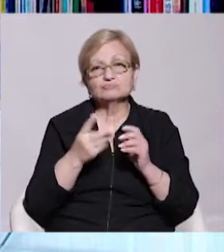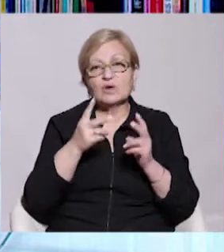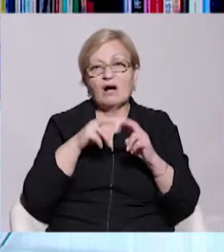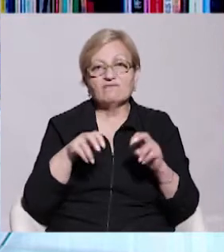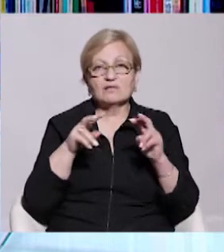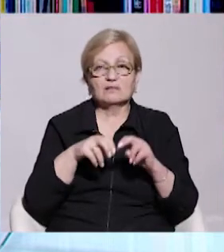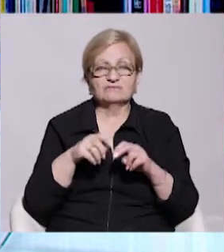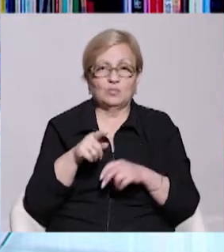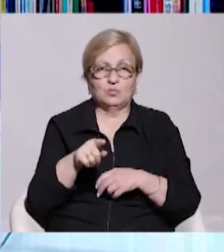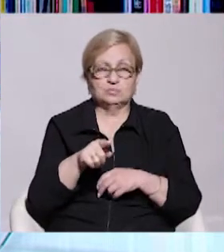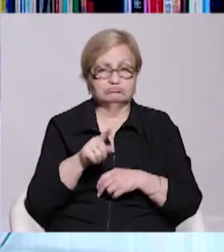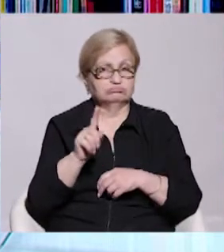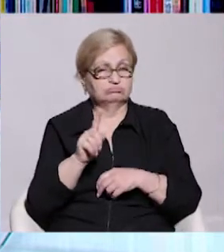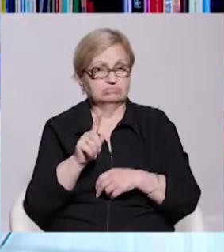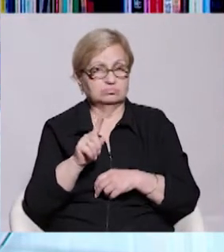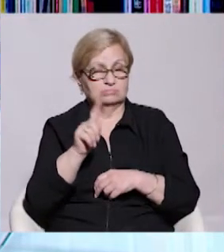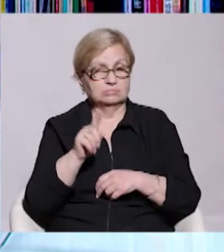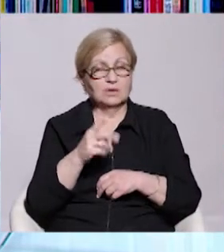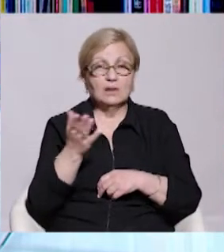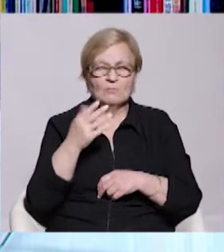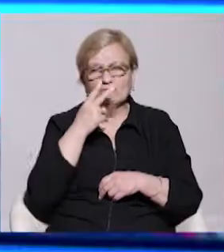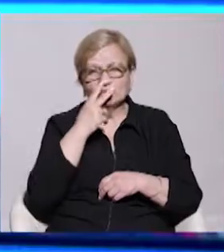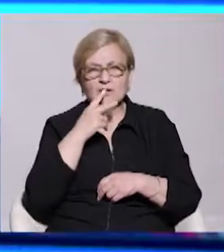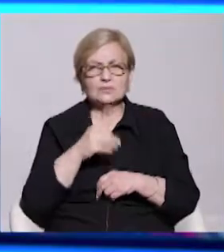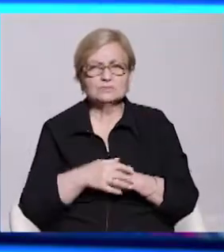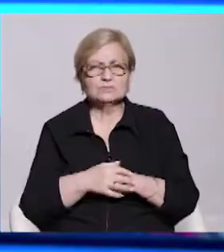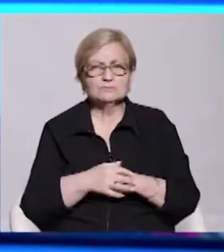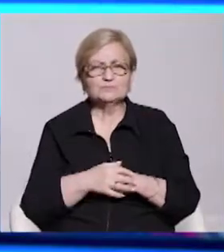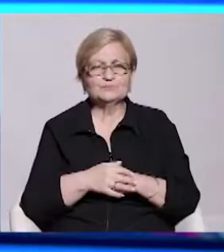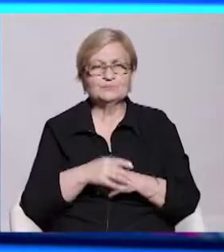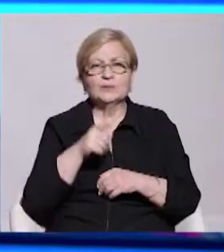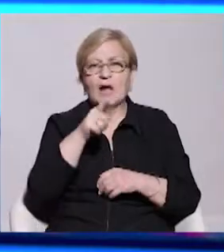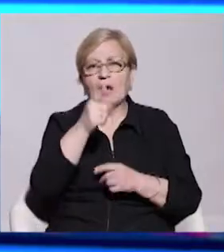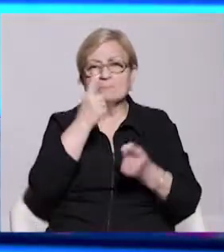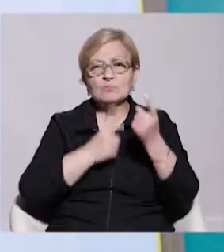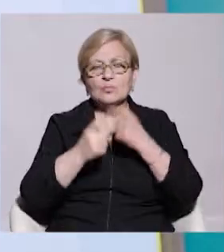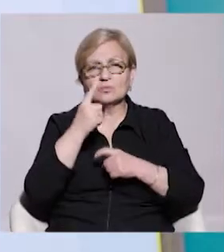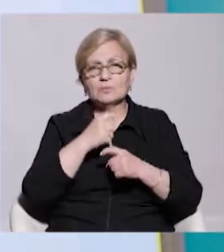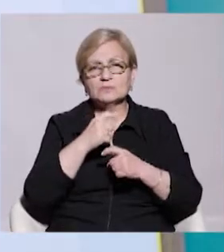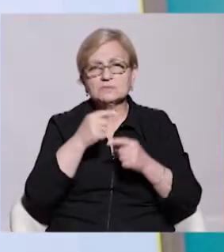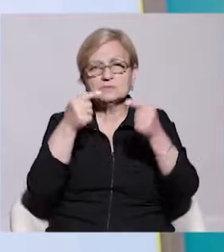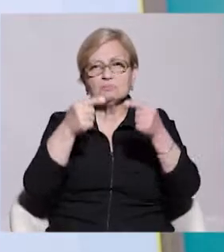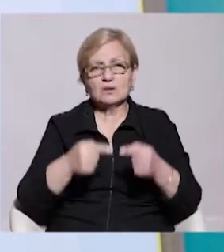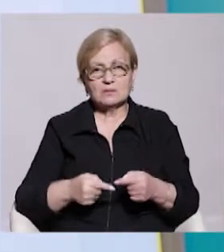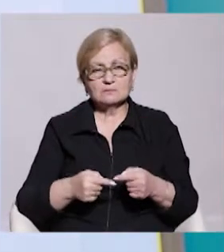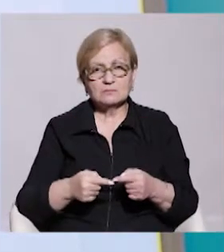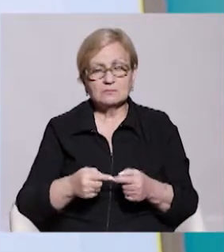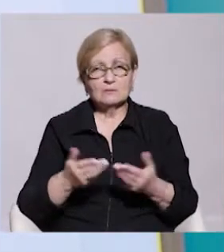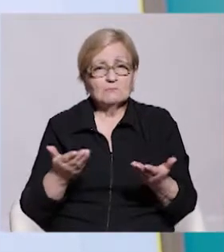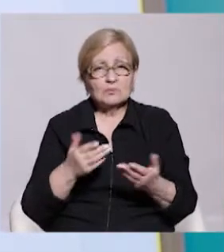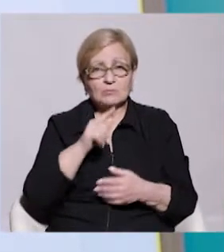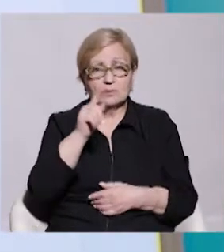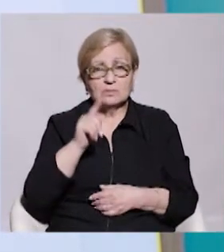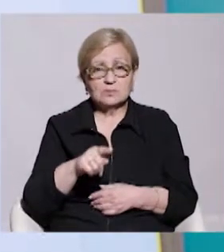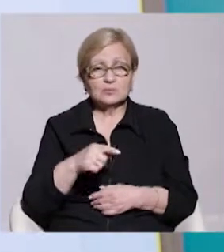გასარკვევი. მოდი ახლა ვნახოთ, აი ამ ინფორმაციის მიხედვით, რომელ